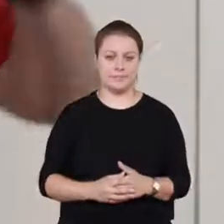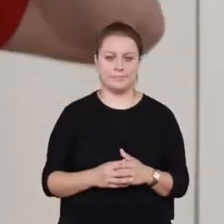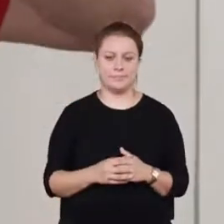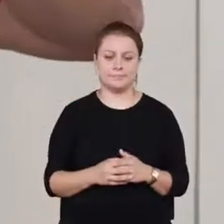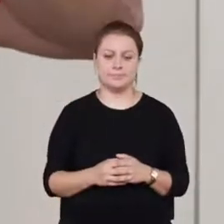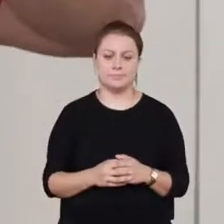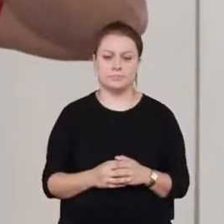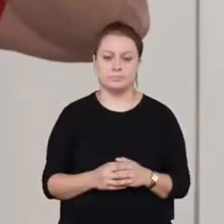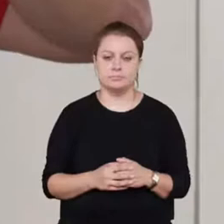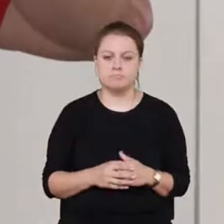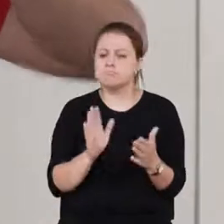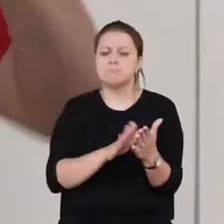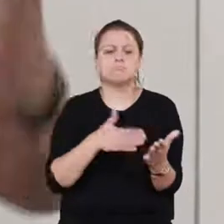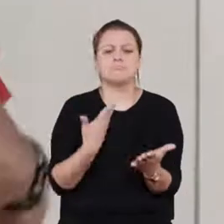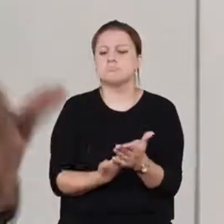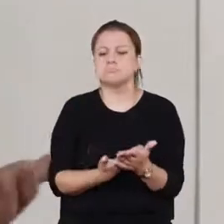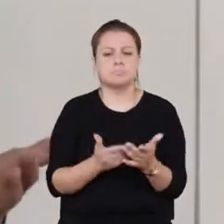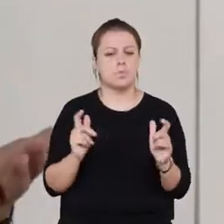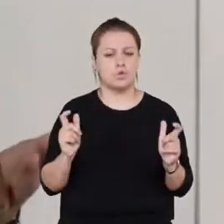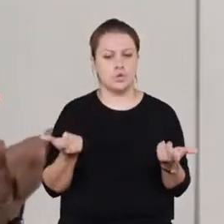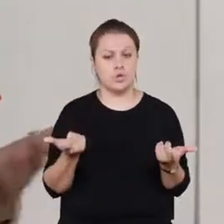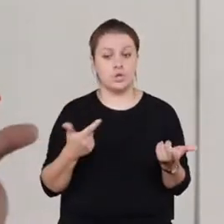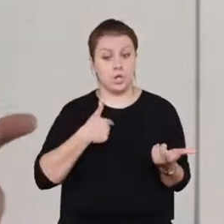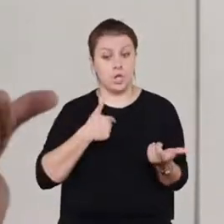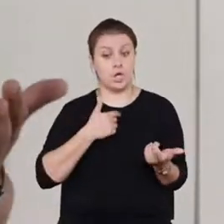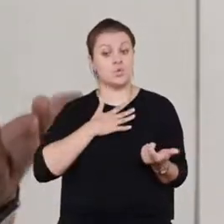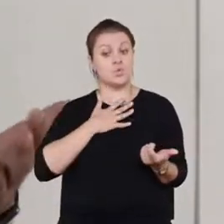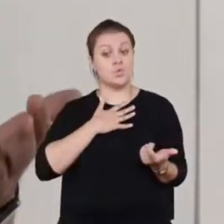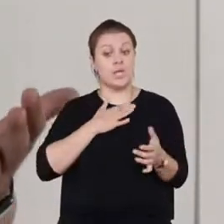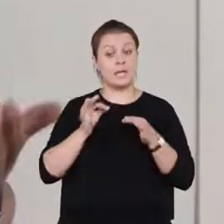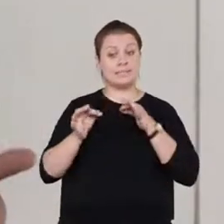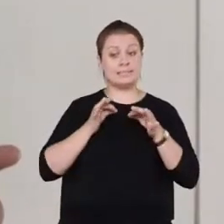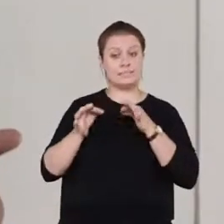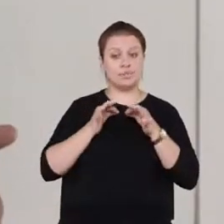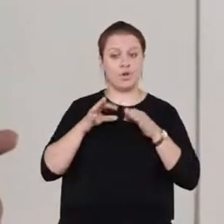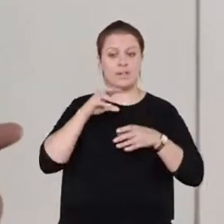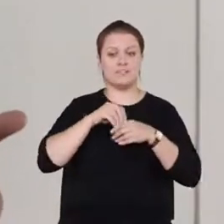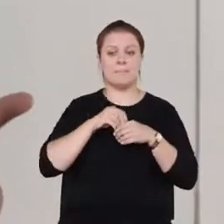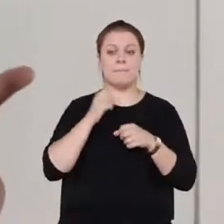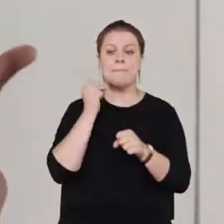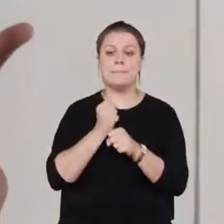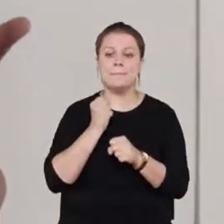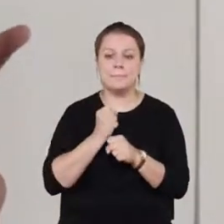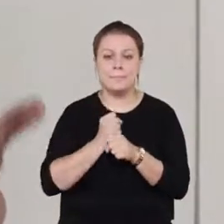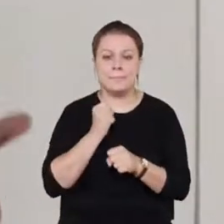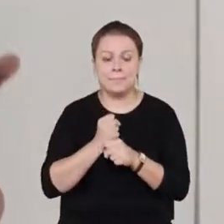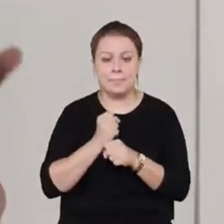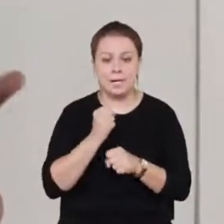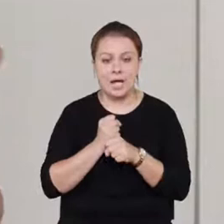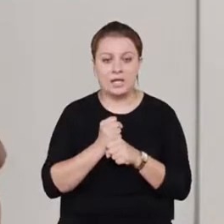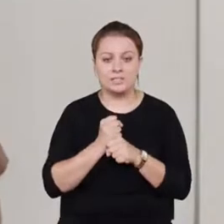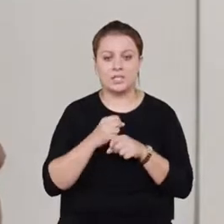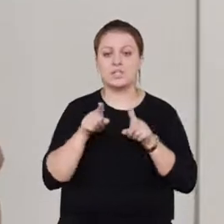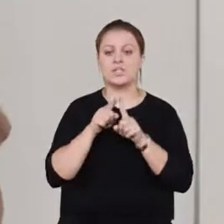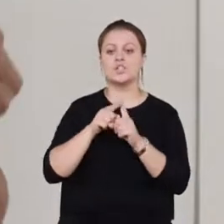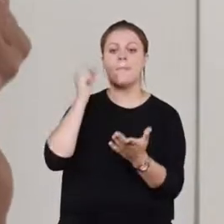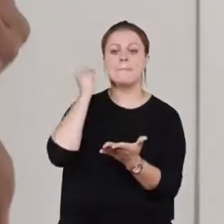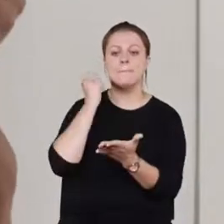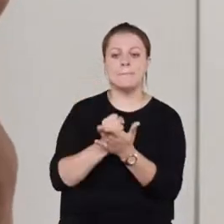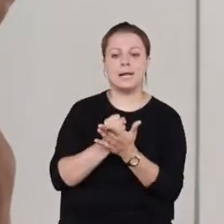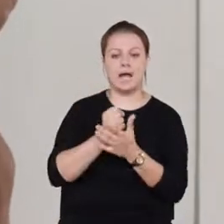ale na przykład dla mnie ta historia inspekcji pracy, przestrzegania prawa